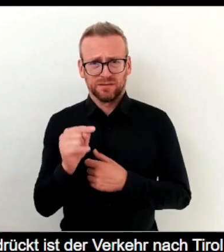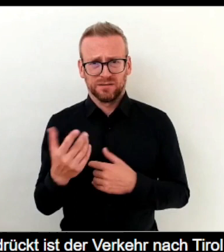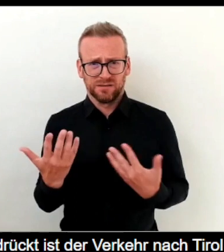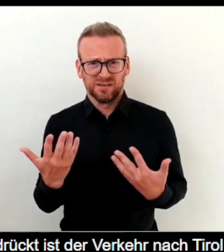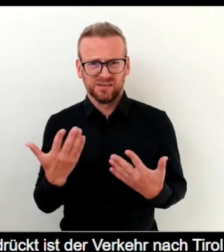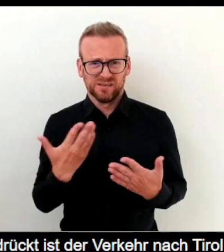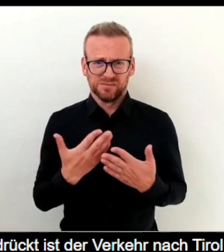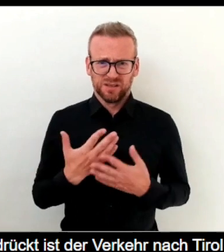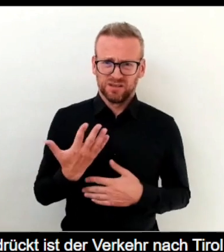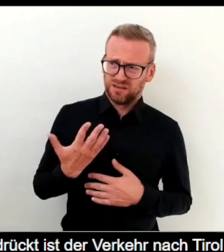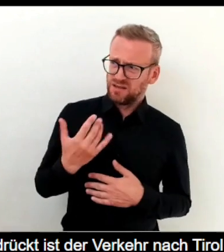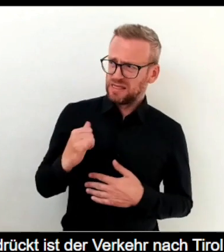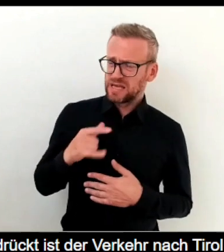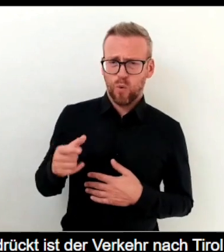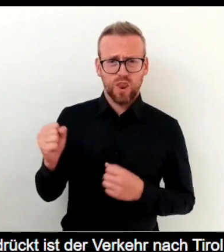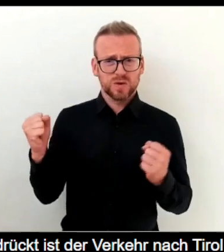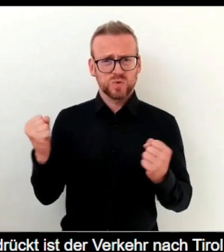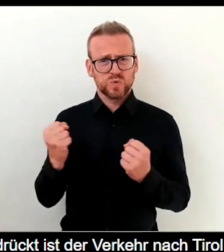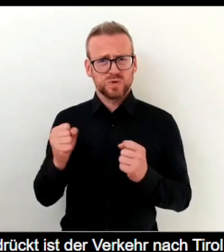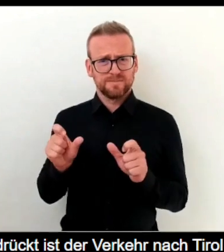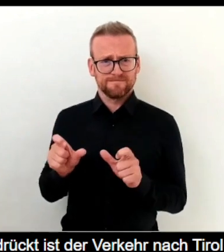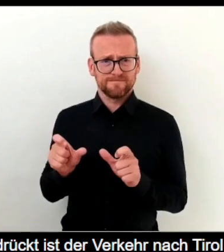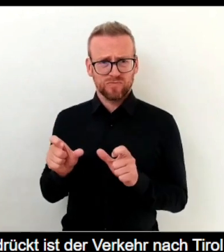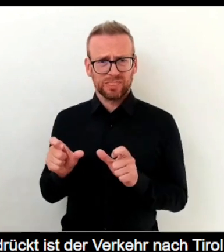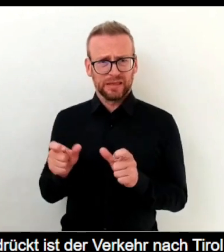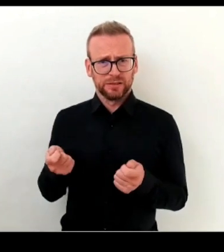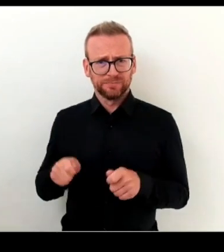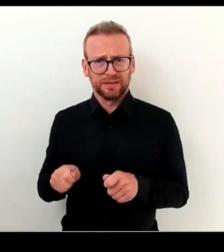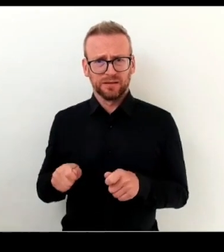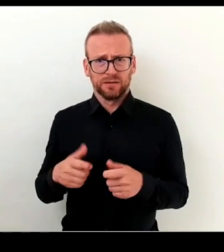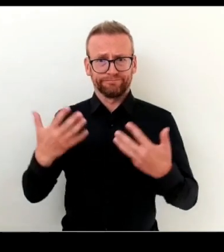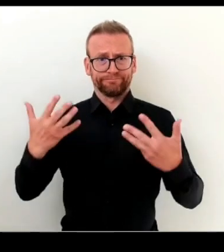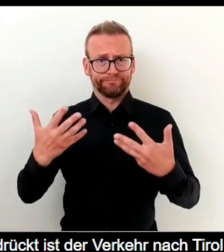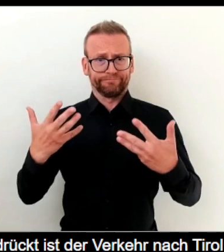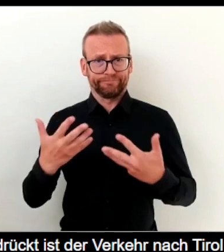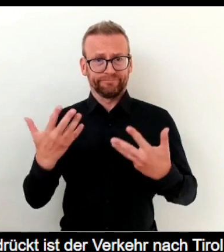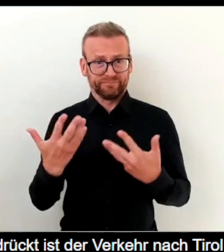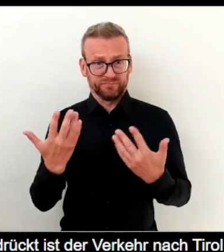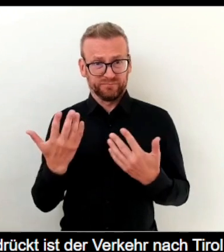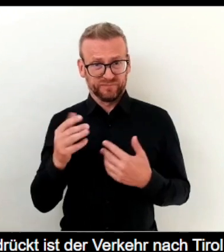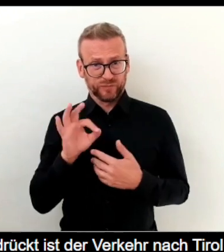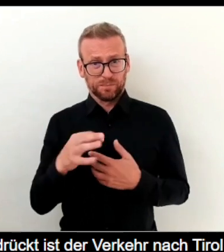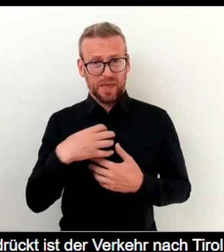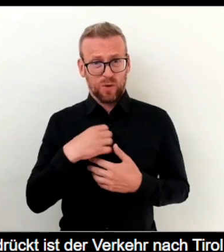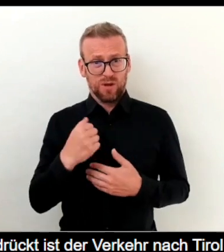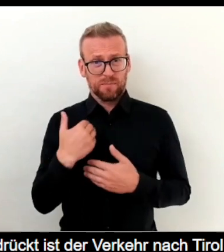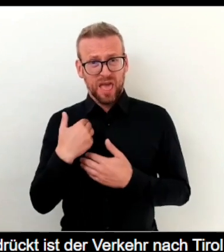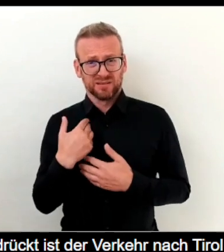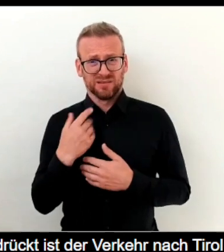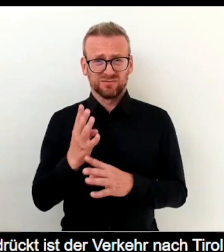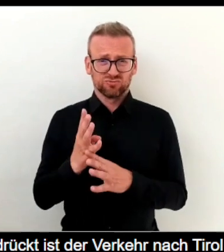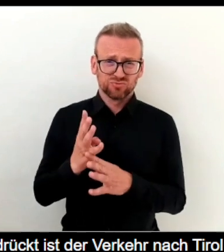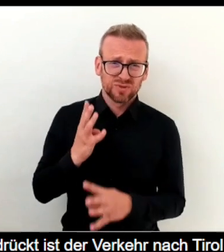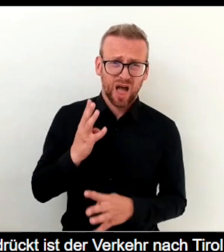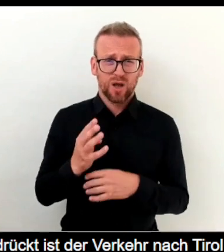Staus. Wir müssen auch die Sorgen der Tiroler, was Luftverschmutzung angeht, ernst nehmen. Das heißt, das zugrunde liegende